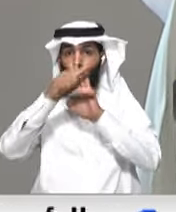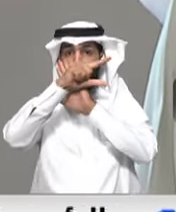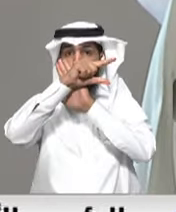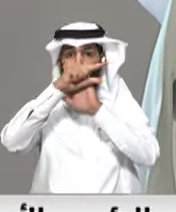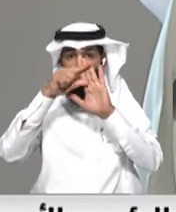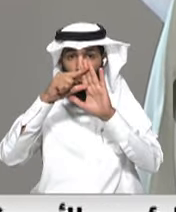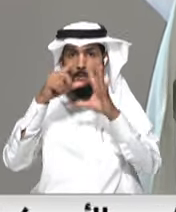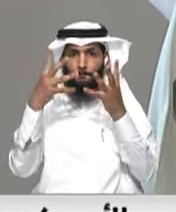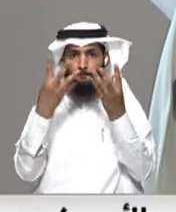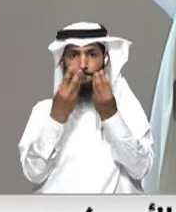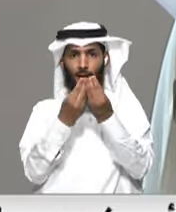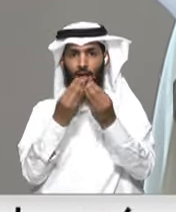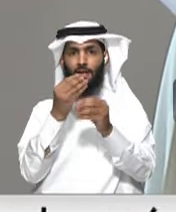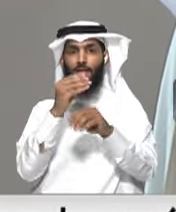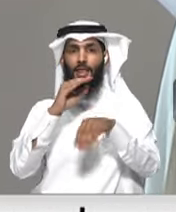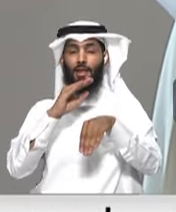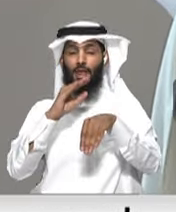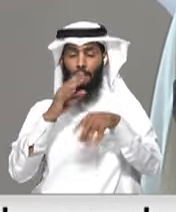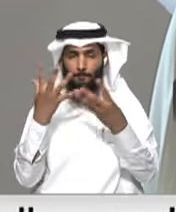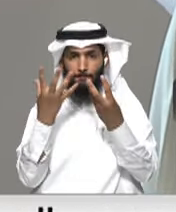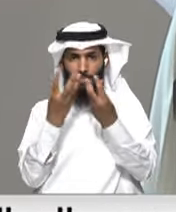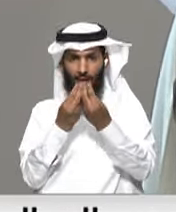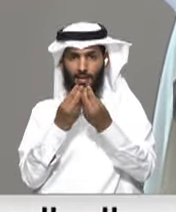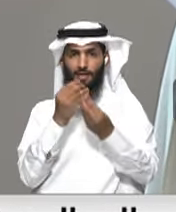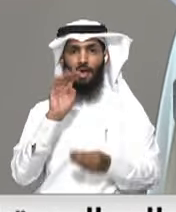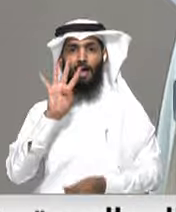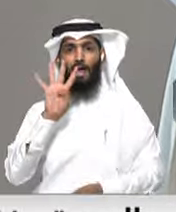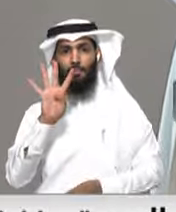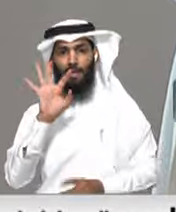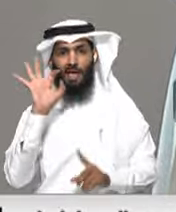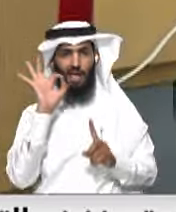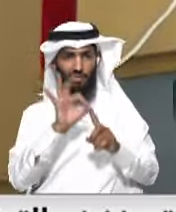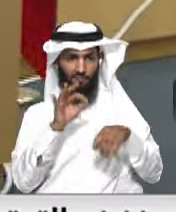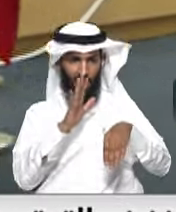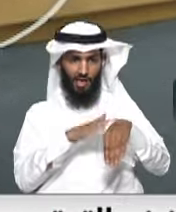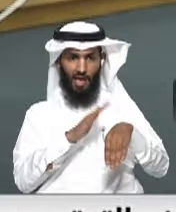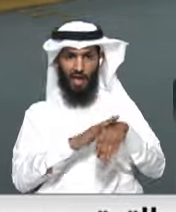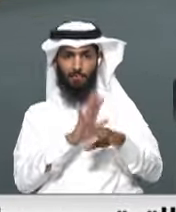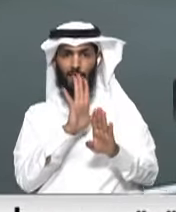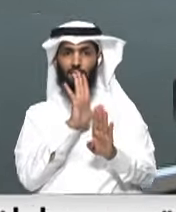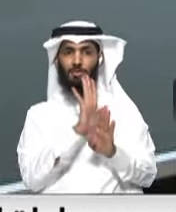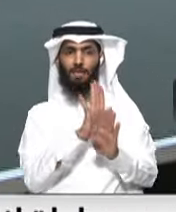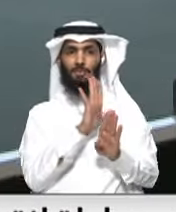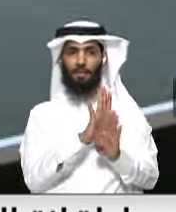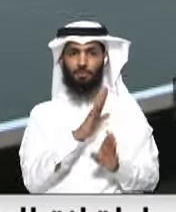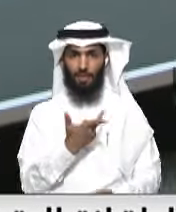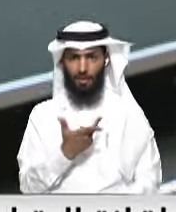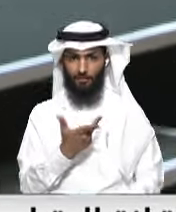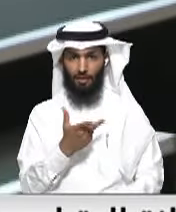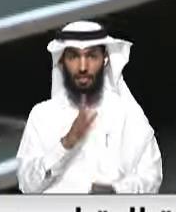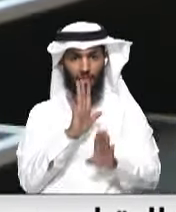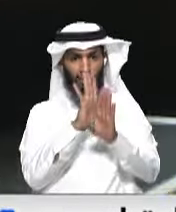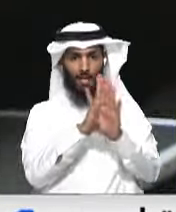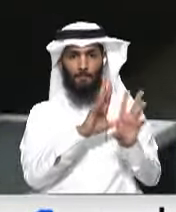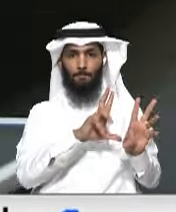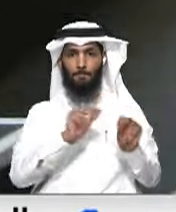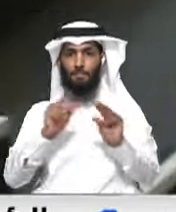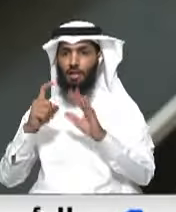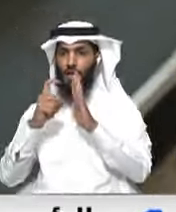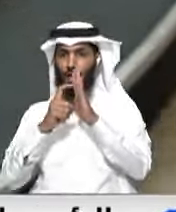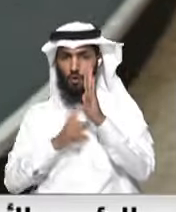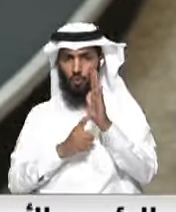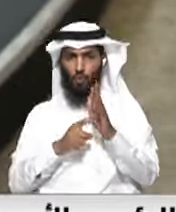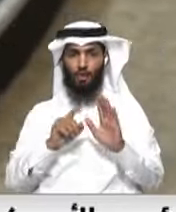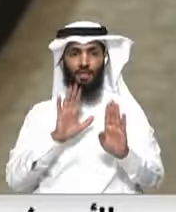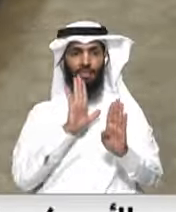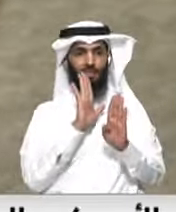لتثقيف العمالة الوافدة، وتحتوي على عدة أنشطة، منها الدعم القانوني والدعم الاجتماعي والدعم